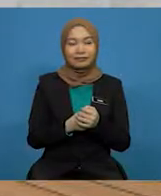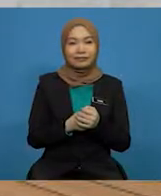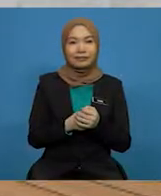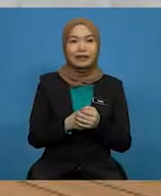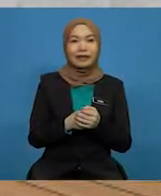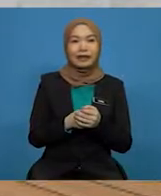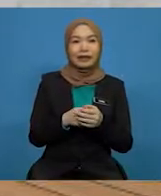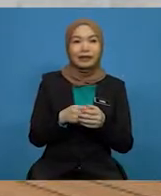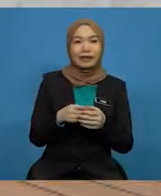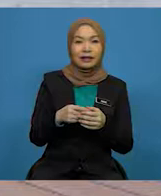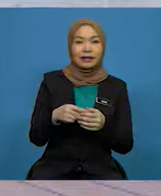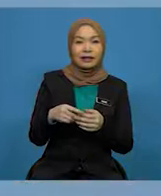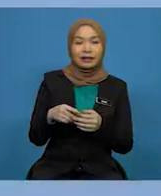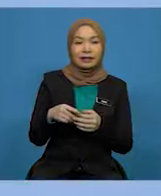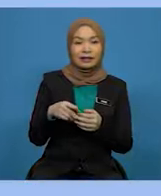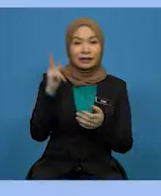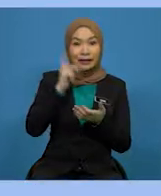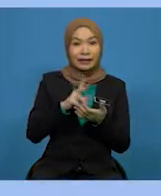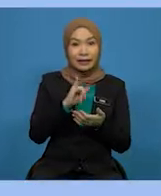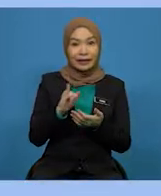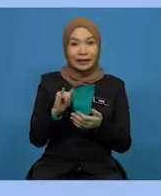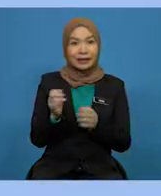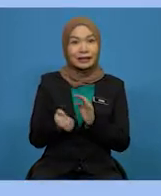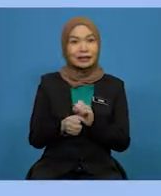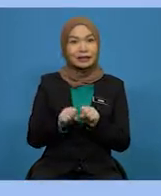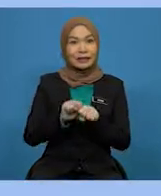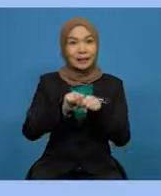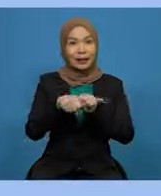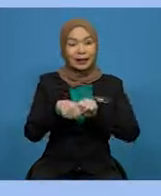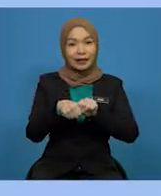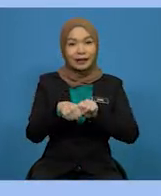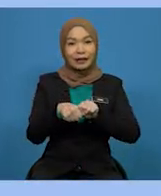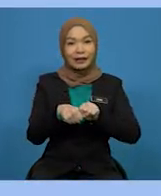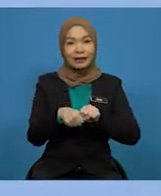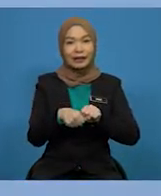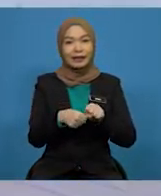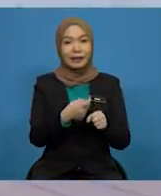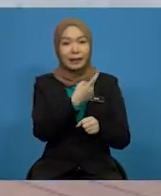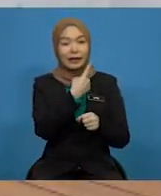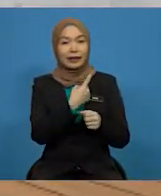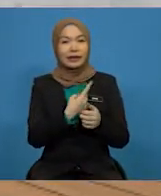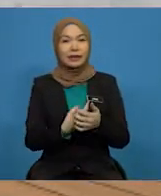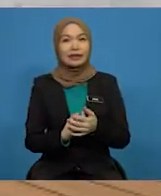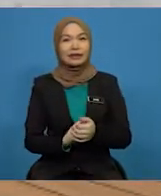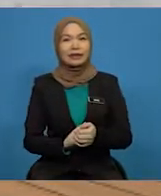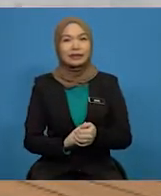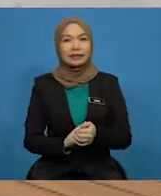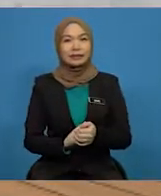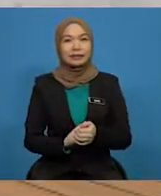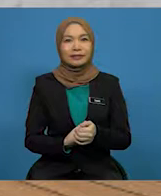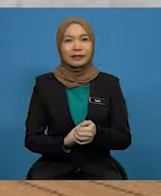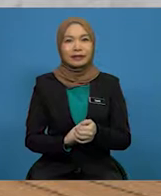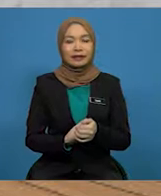dikenali sebagai Bank Negara Malaysia. Bank pusat mempunyai kuasa tunggal menawarkan